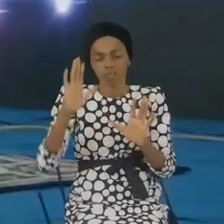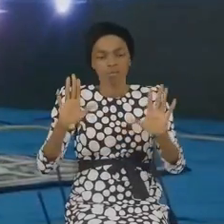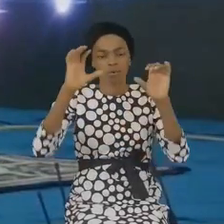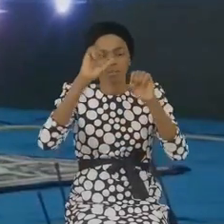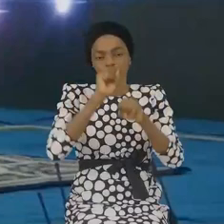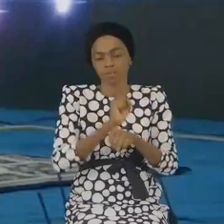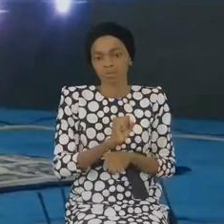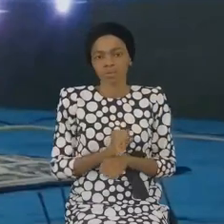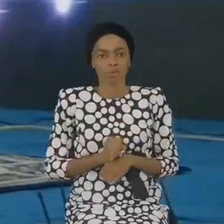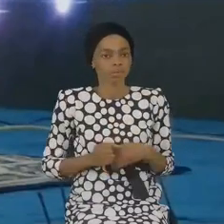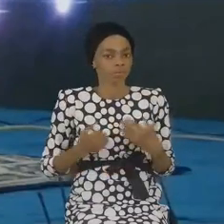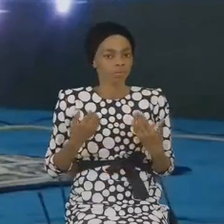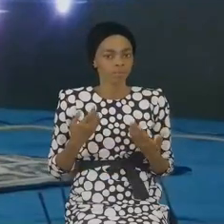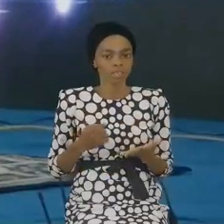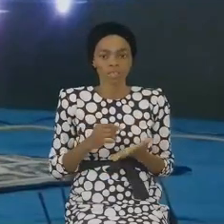dit, dans le